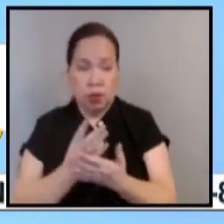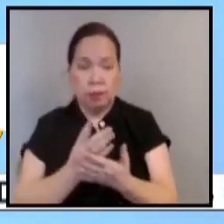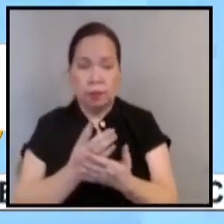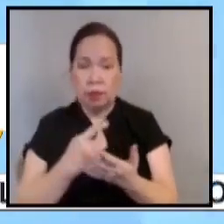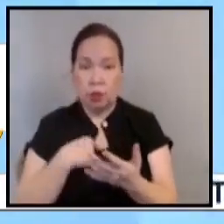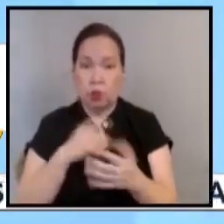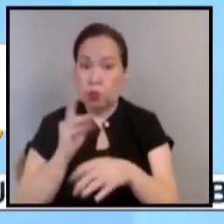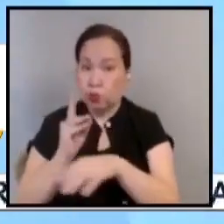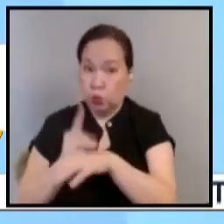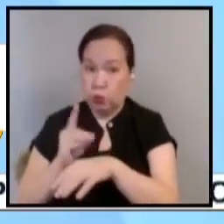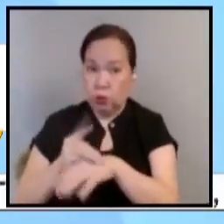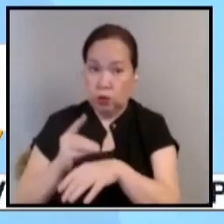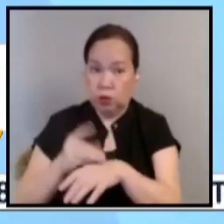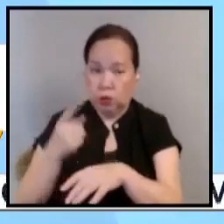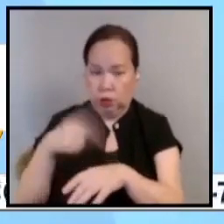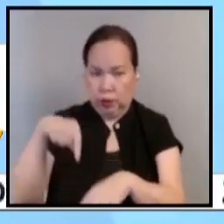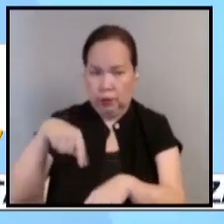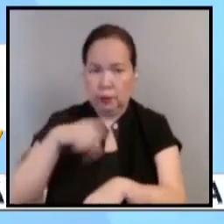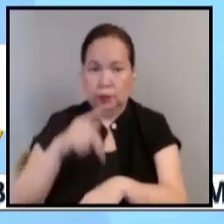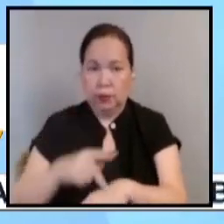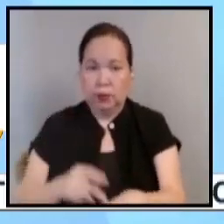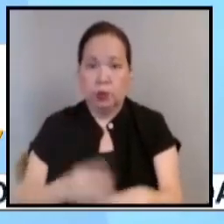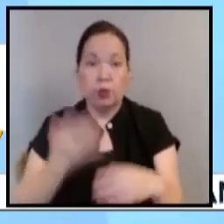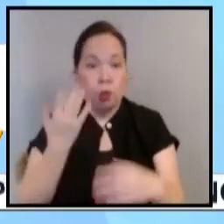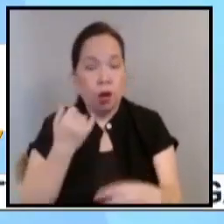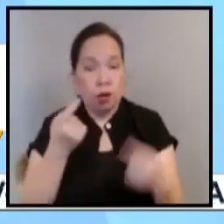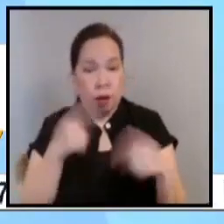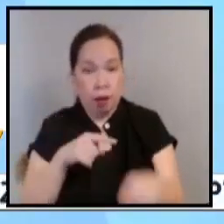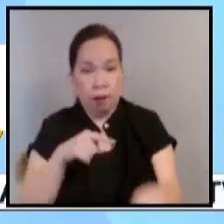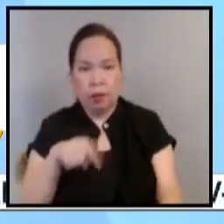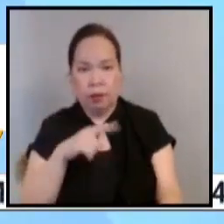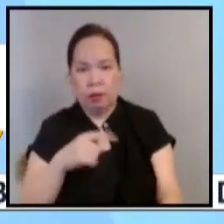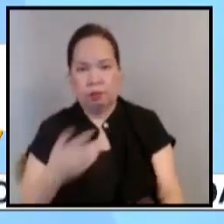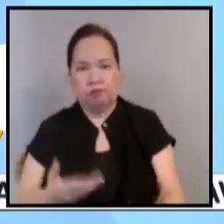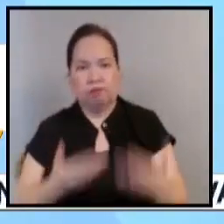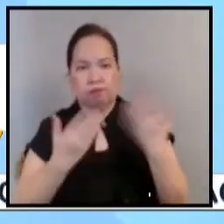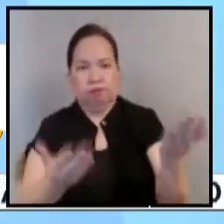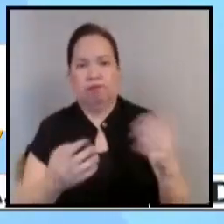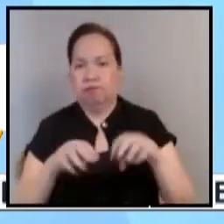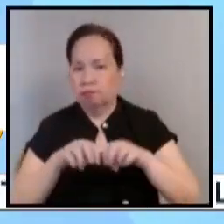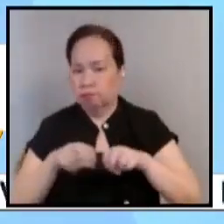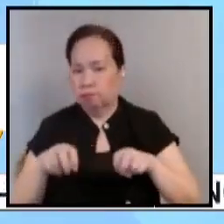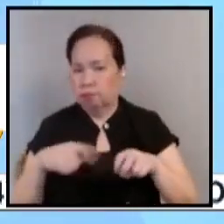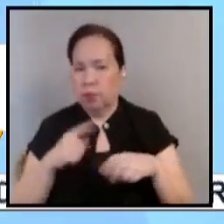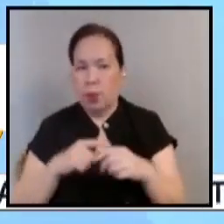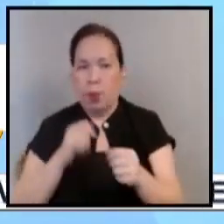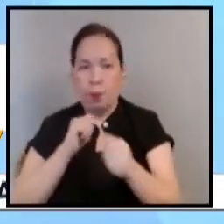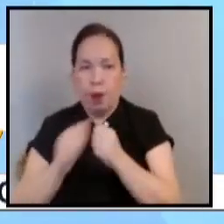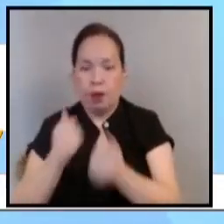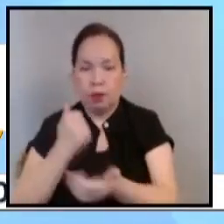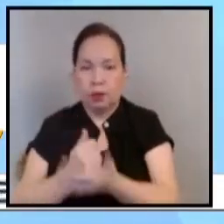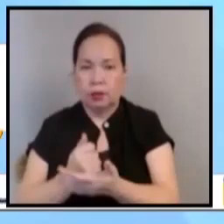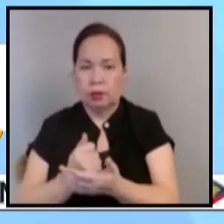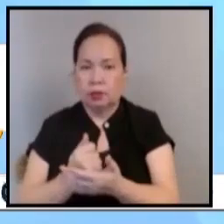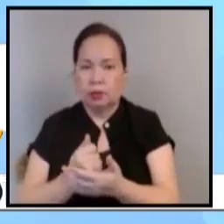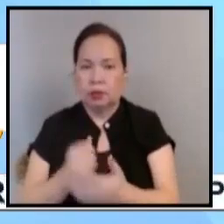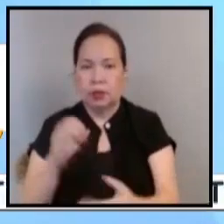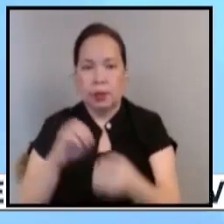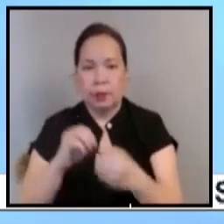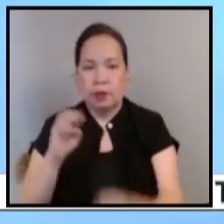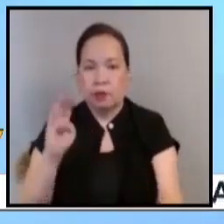mga kababayan. Kasunod naman ito, agad isinalang sa plenaryo ang pagpasa ng House Resolution No. 1414